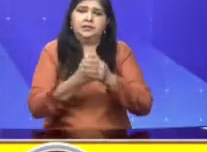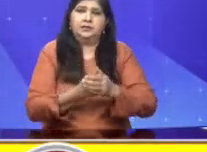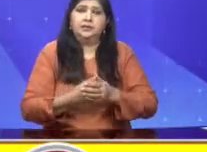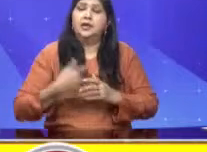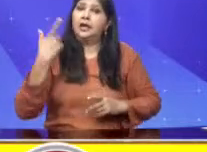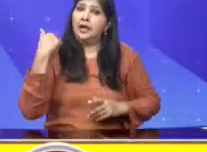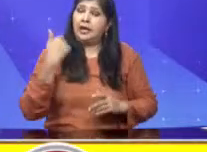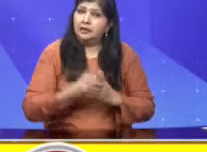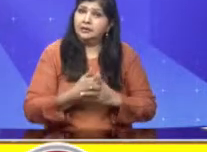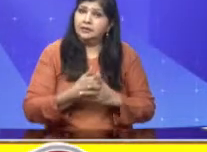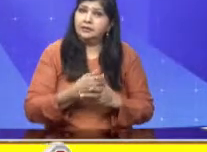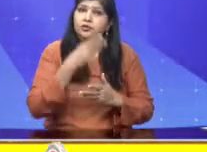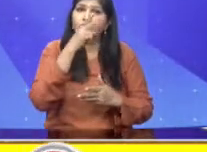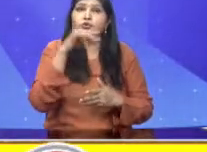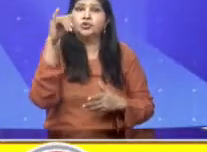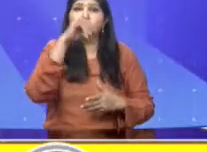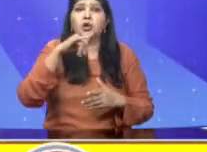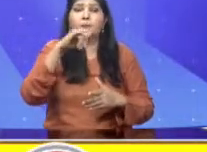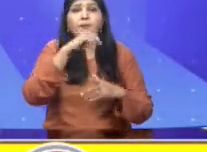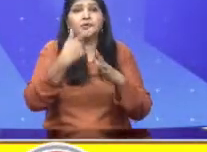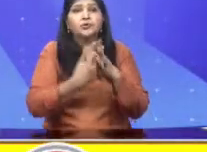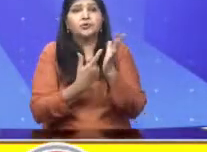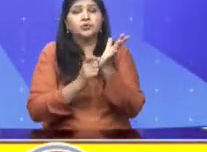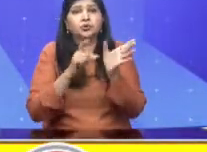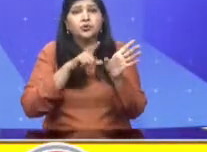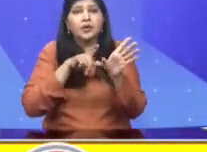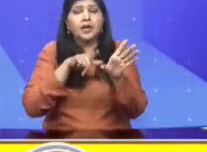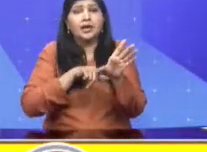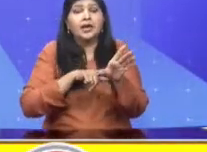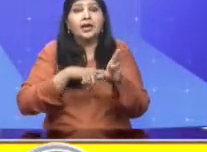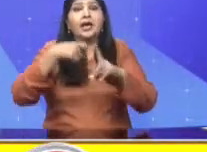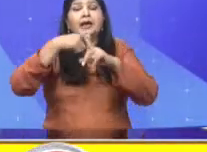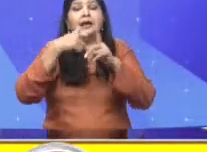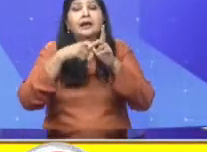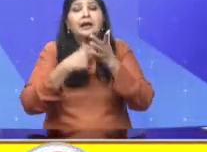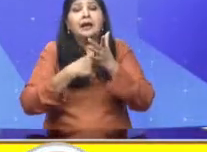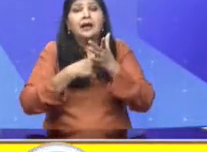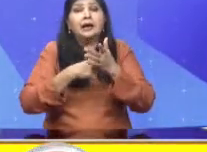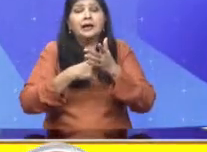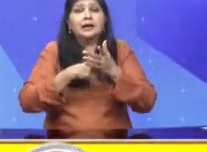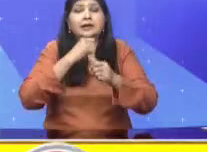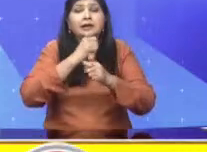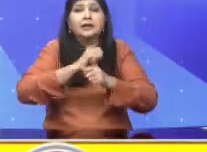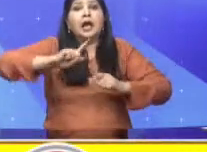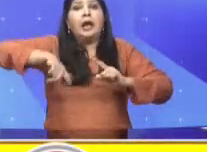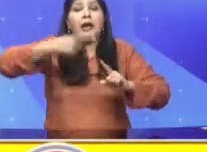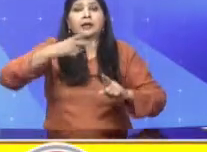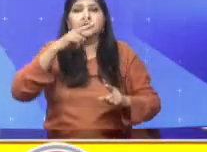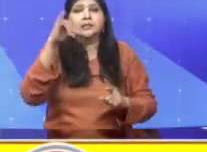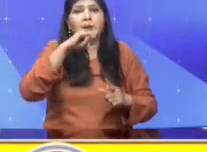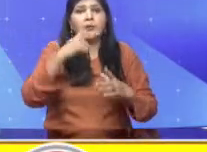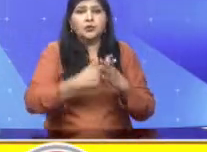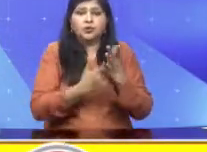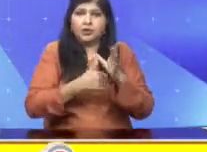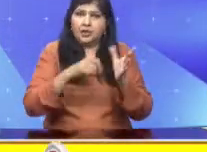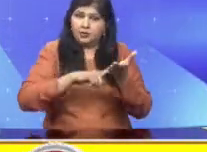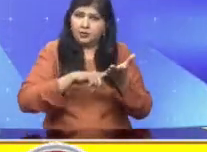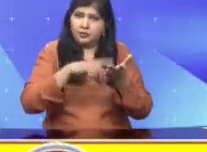कल यानि 26 जुलाई को करगिल विजय दिवस भी है, करगिल का युद्ध,